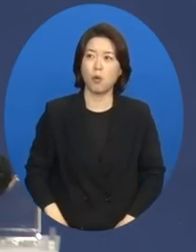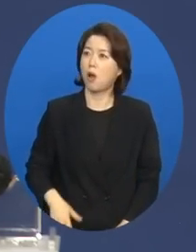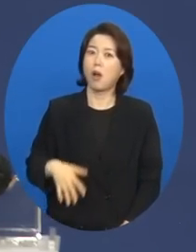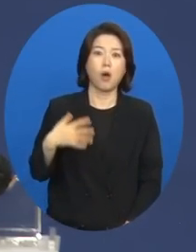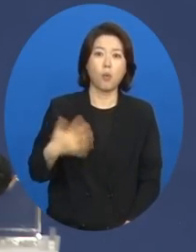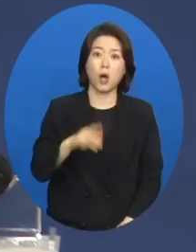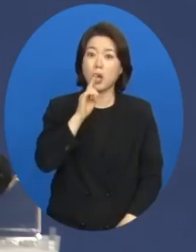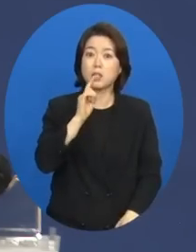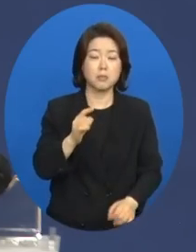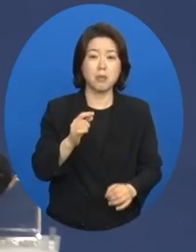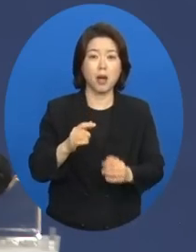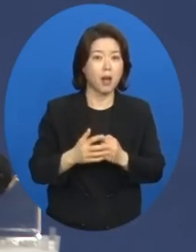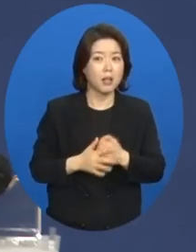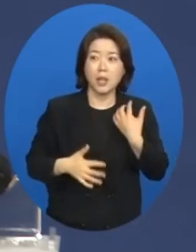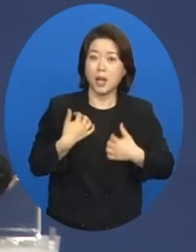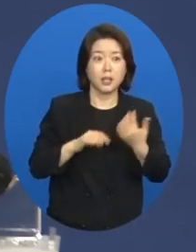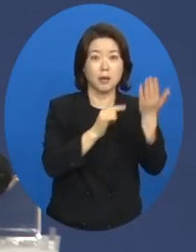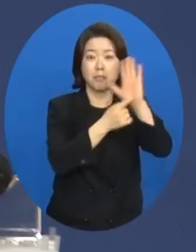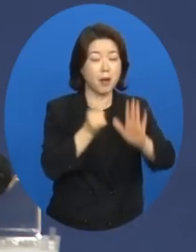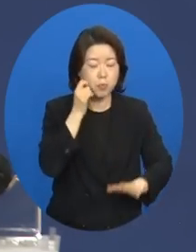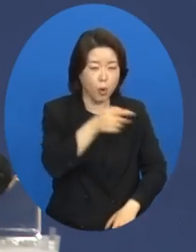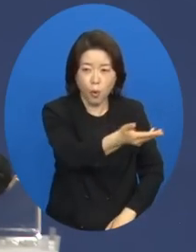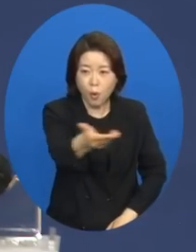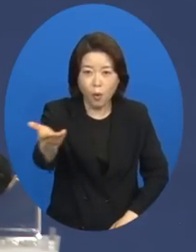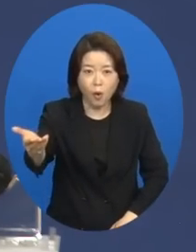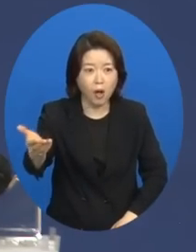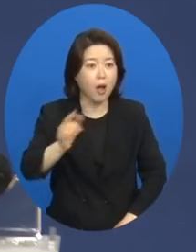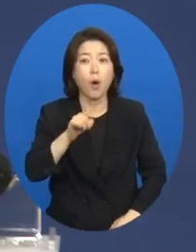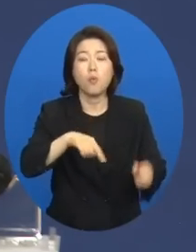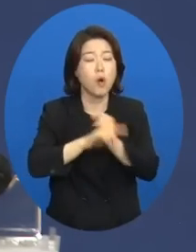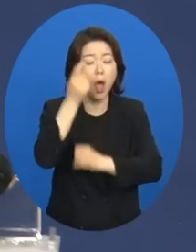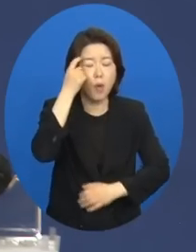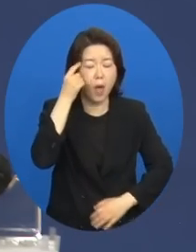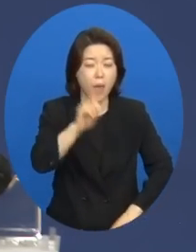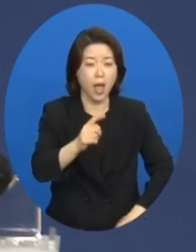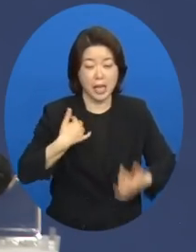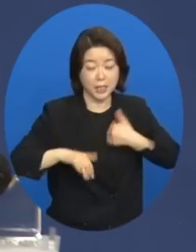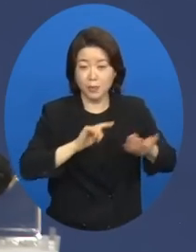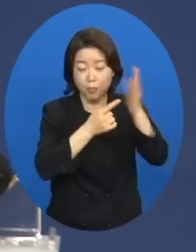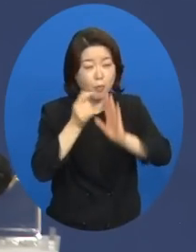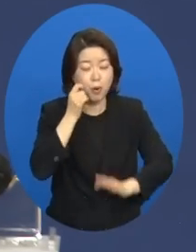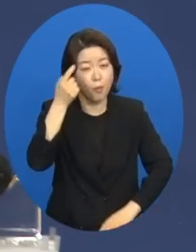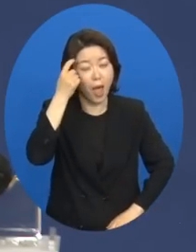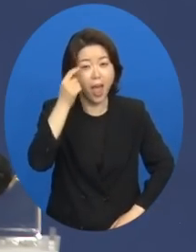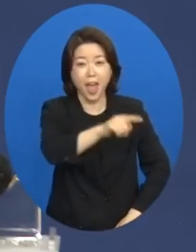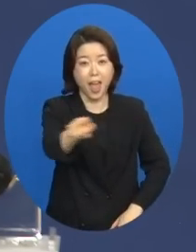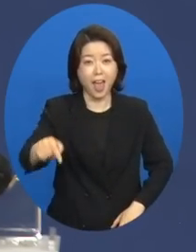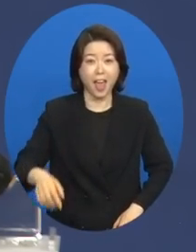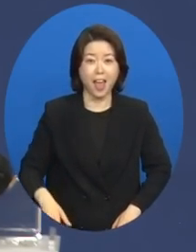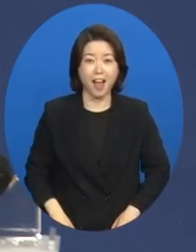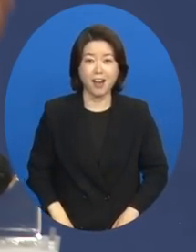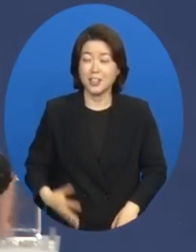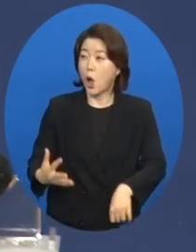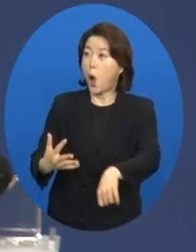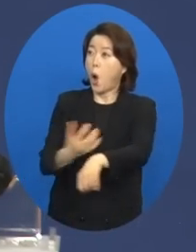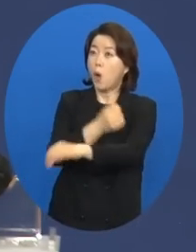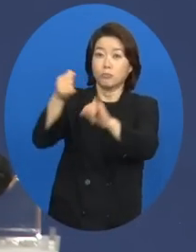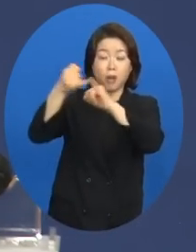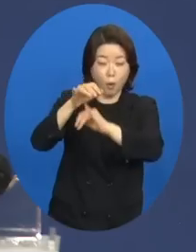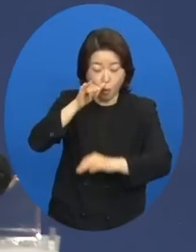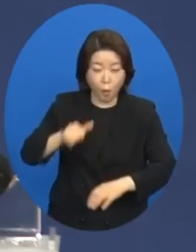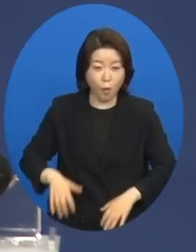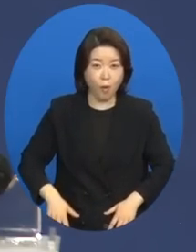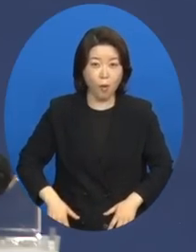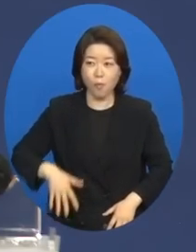얘기를 들으면서 이렇게 기쁨을 표현 못하는 건 무슨 이유예요 지금? 아니 이보다 더 엄청난 약속이